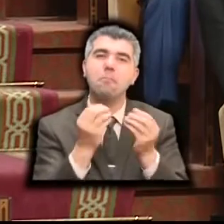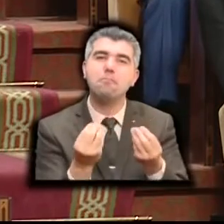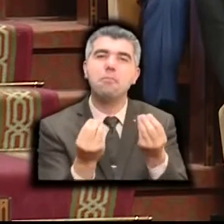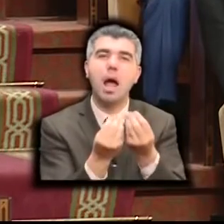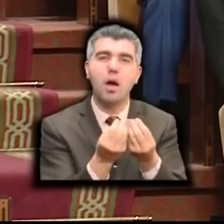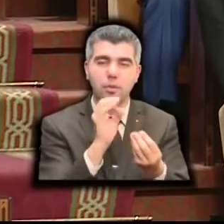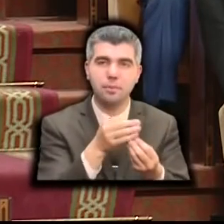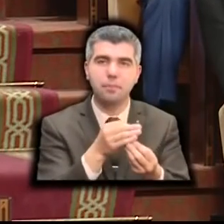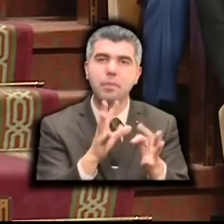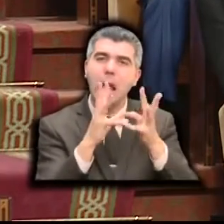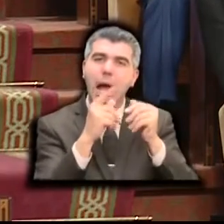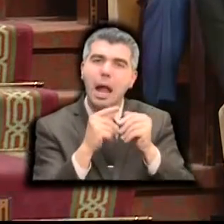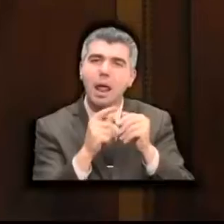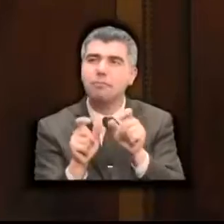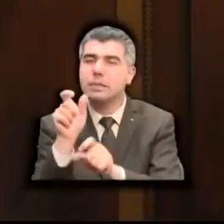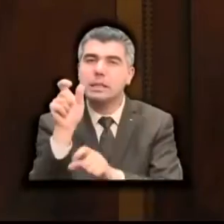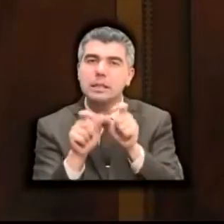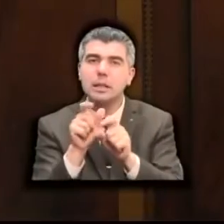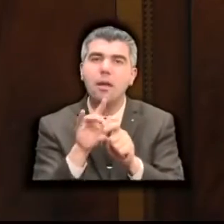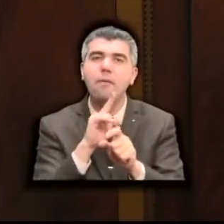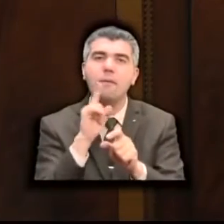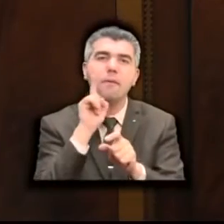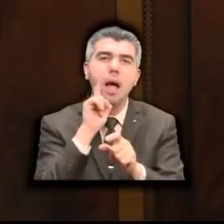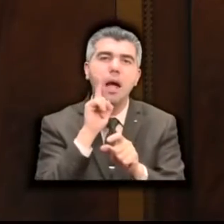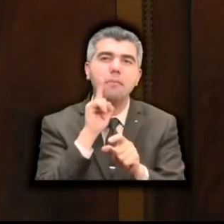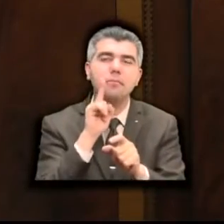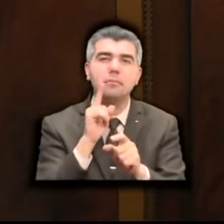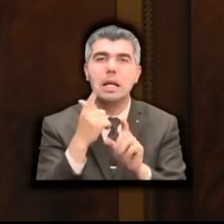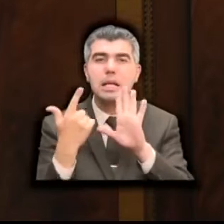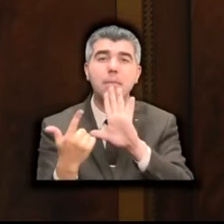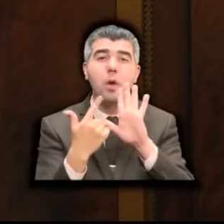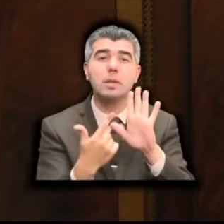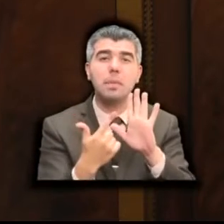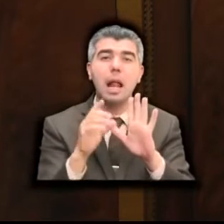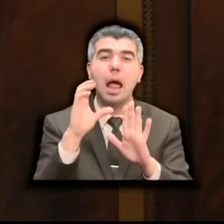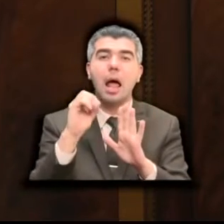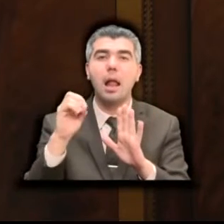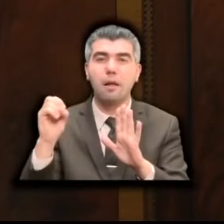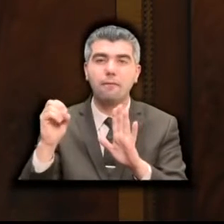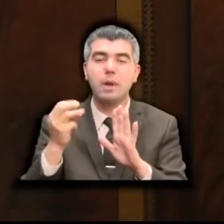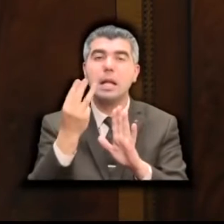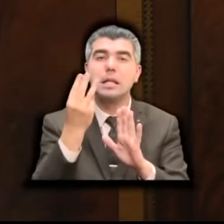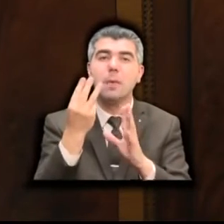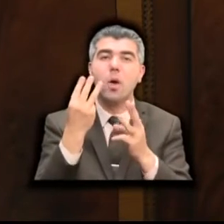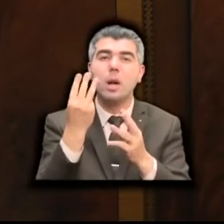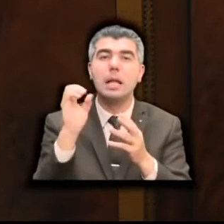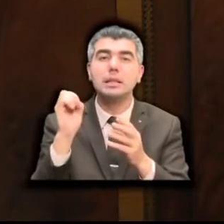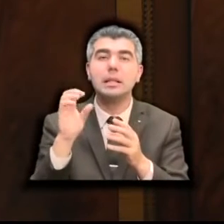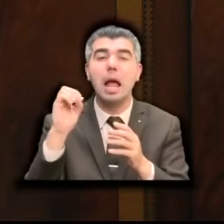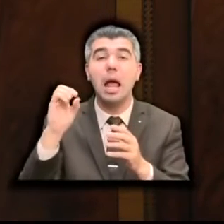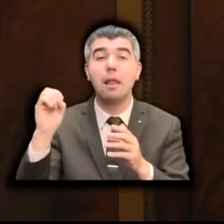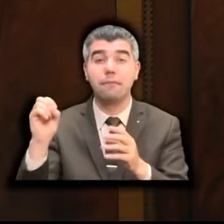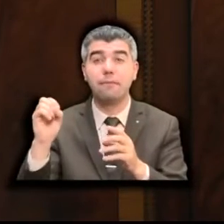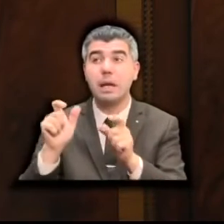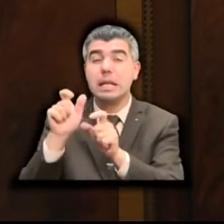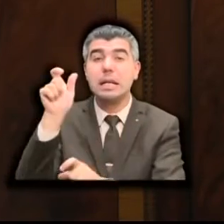عدد الأرامل المستفيدة من مختصات هذا الصندوق الذي يبلغ 77,000 مقارنة مع 330,000 كما صرح بذلك وزير المالية